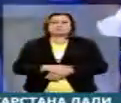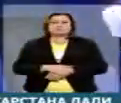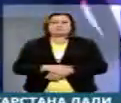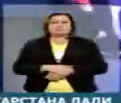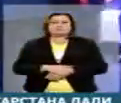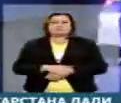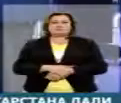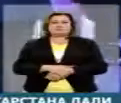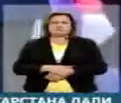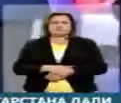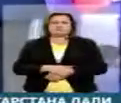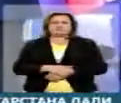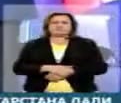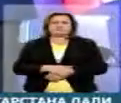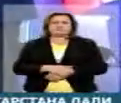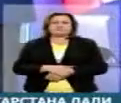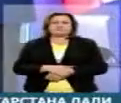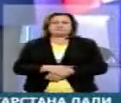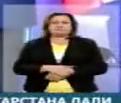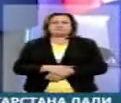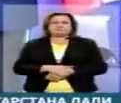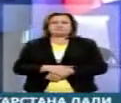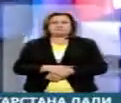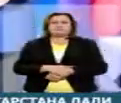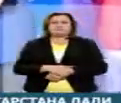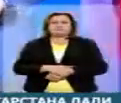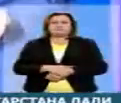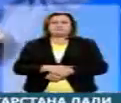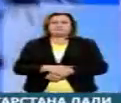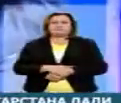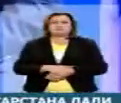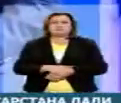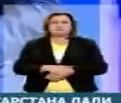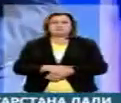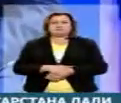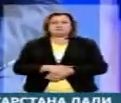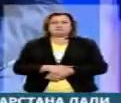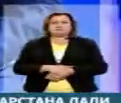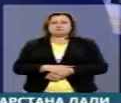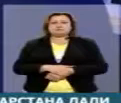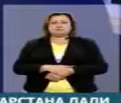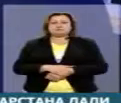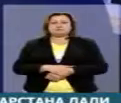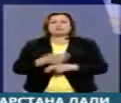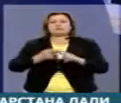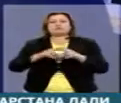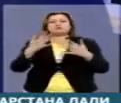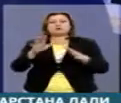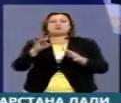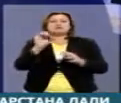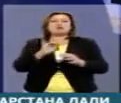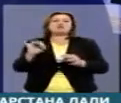Базарларыңызда жаңа комплект кезе зауытының құрылысына салынады. Алғашқы тасты ұсынамыз. А это уже